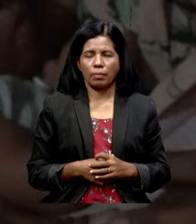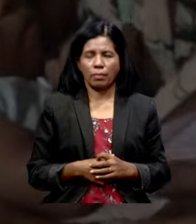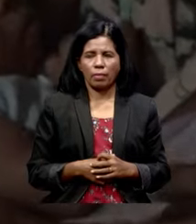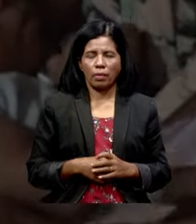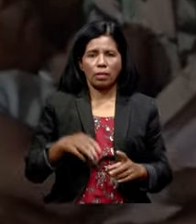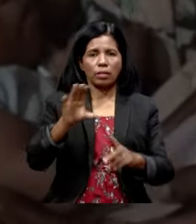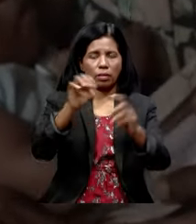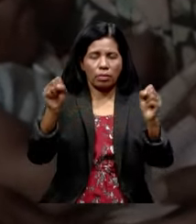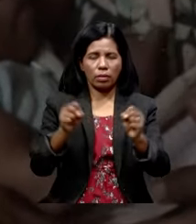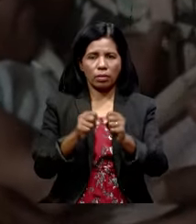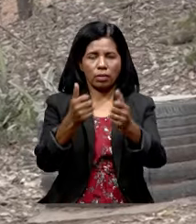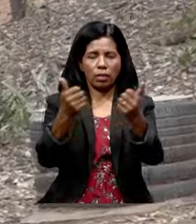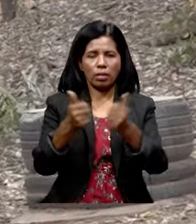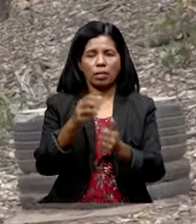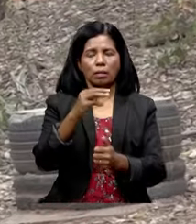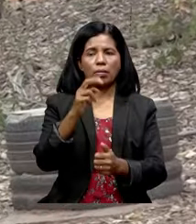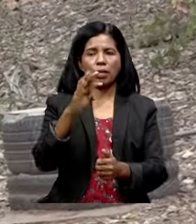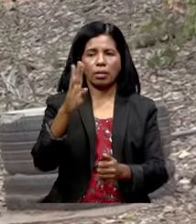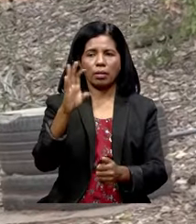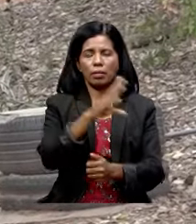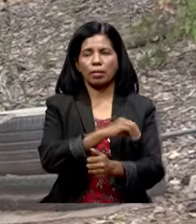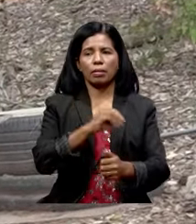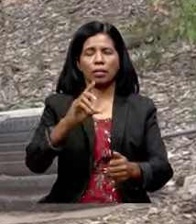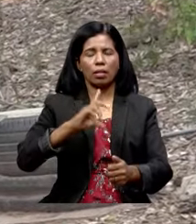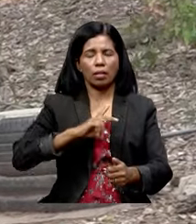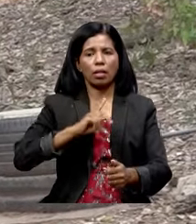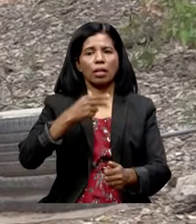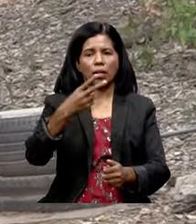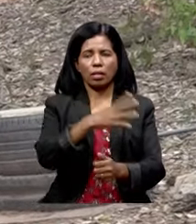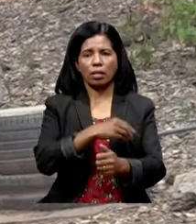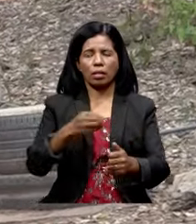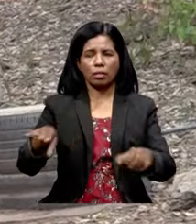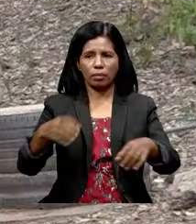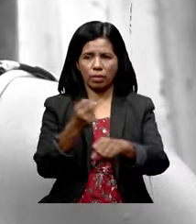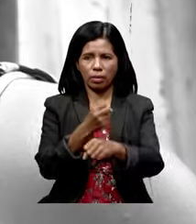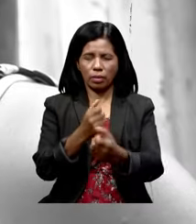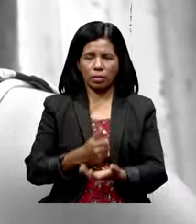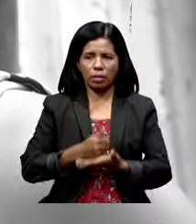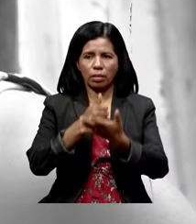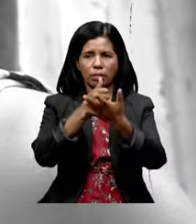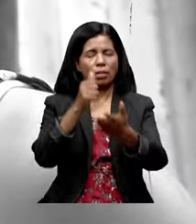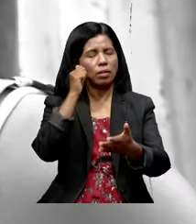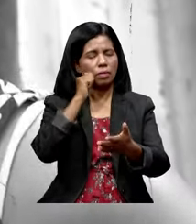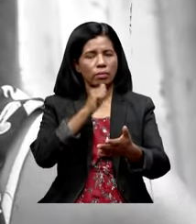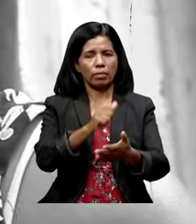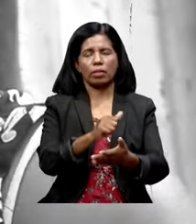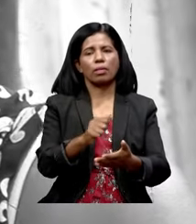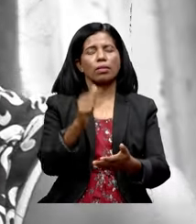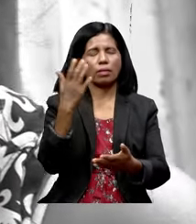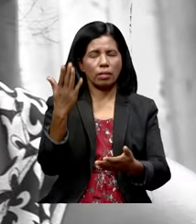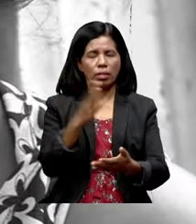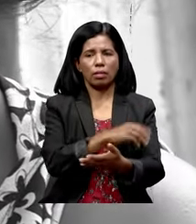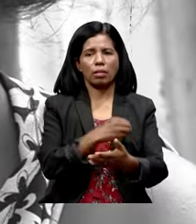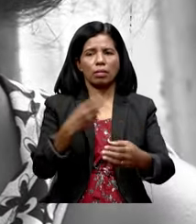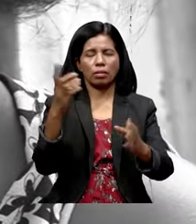Autoridade lokal husi aldea Marabia, suku Lahane Oriental, esforço ona hodi ajuda ina faluk ne, mai be faya